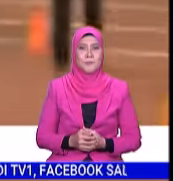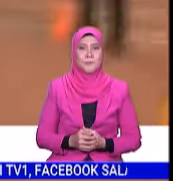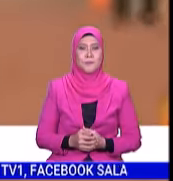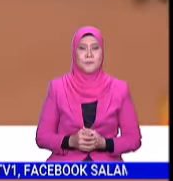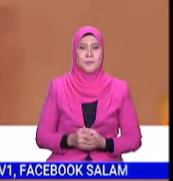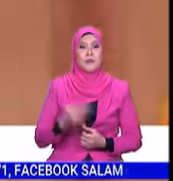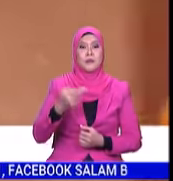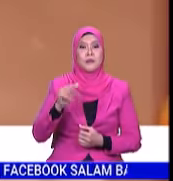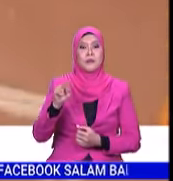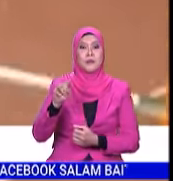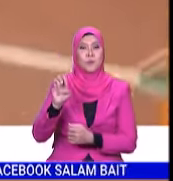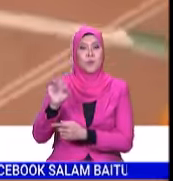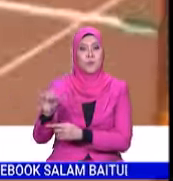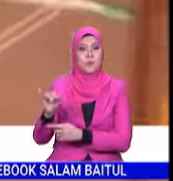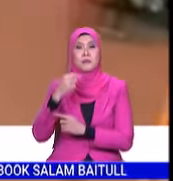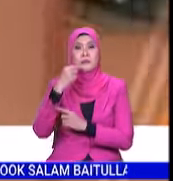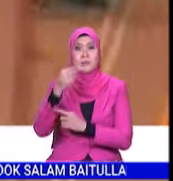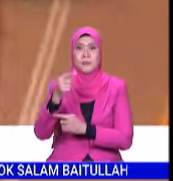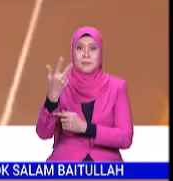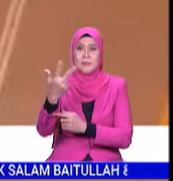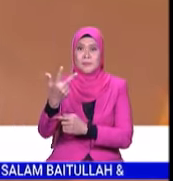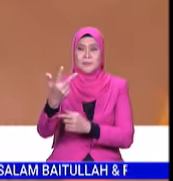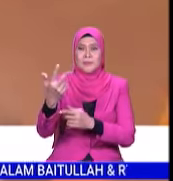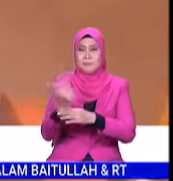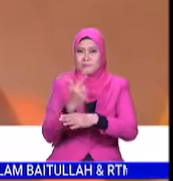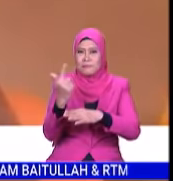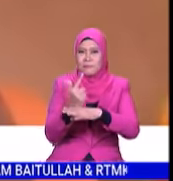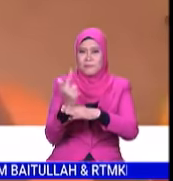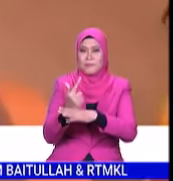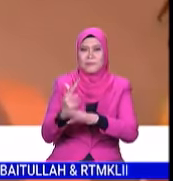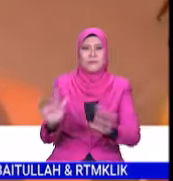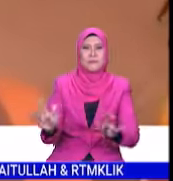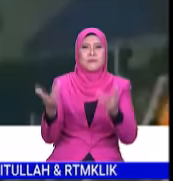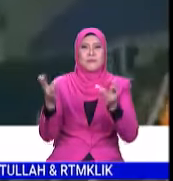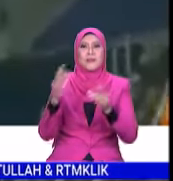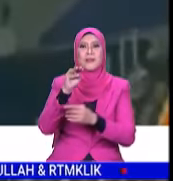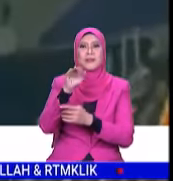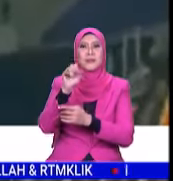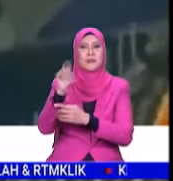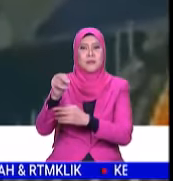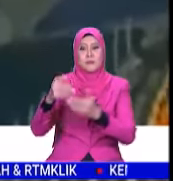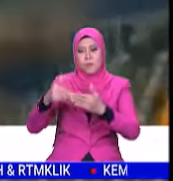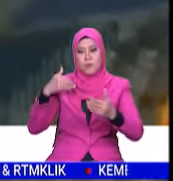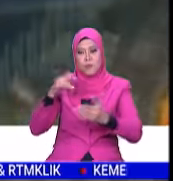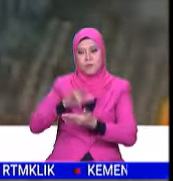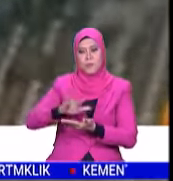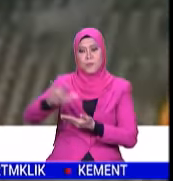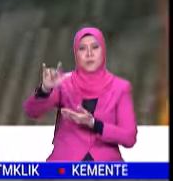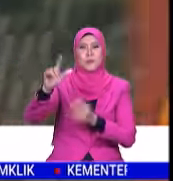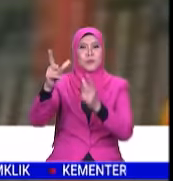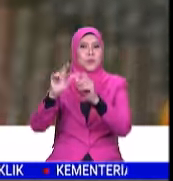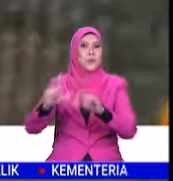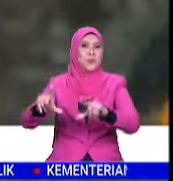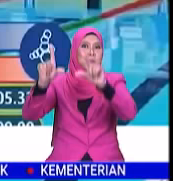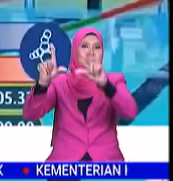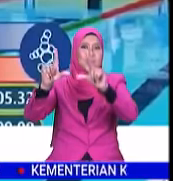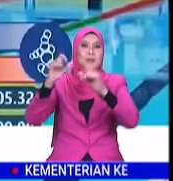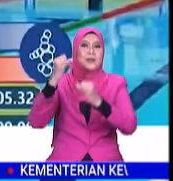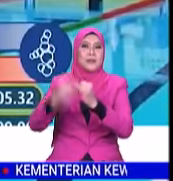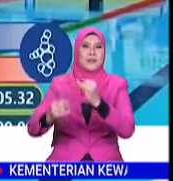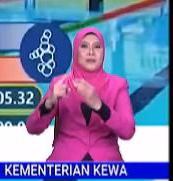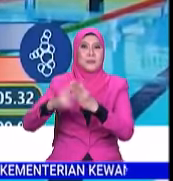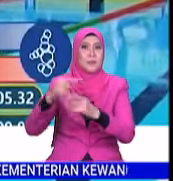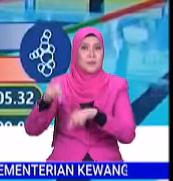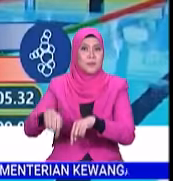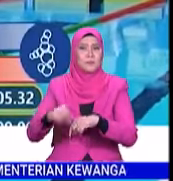Hawei akan menggunakan baki 3 minggu ini untuk menjalani latihan ringan di MSN sebelum berlepas ke Tokyo hujung bulan ini. Sementara itu,